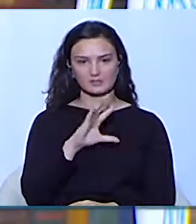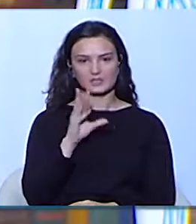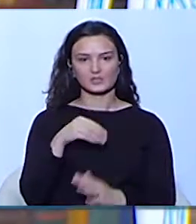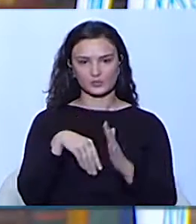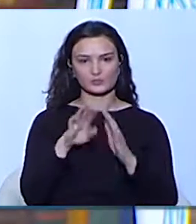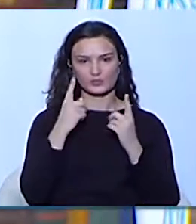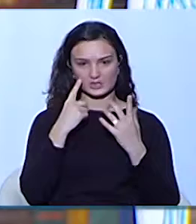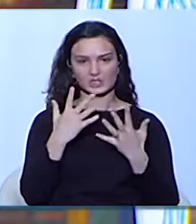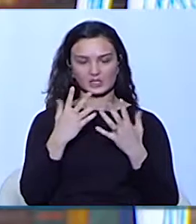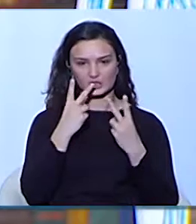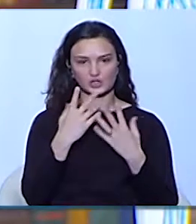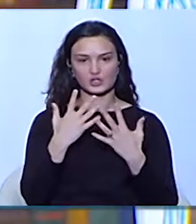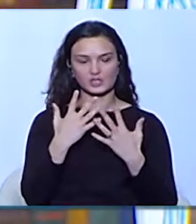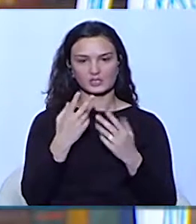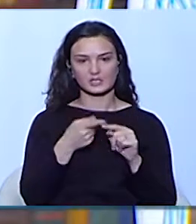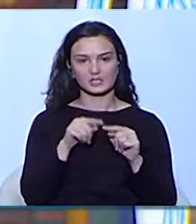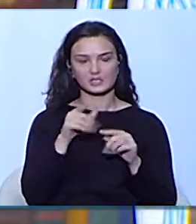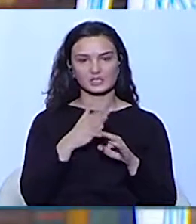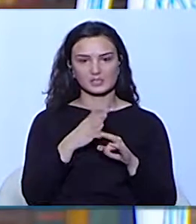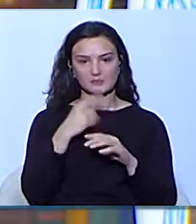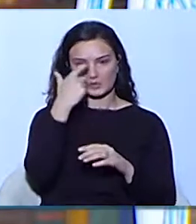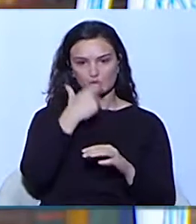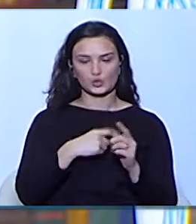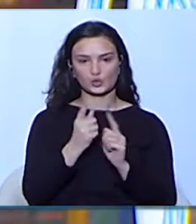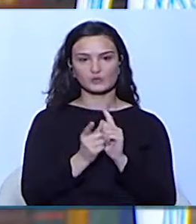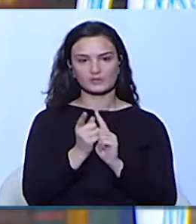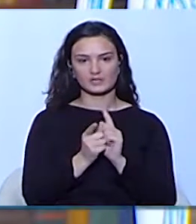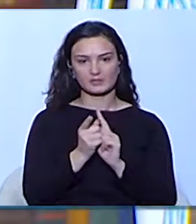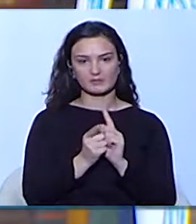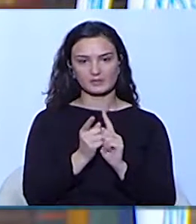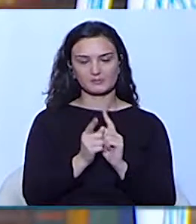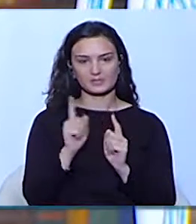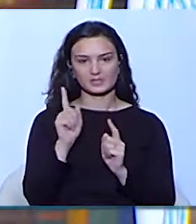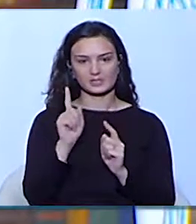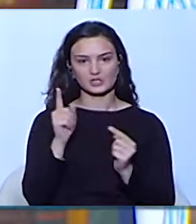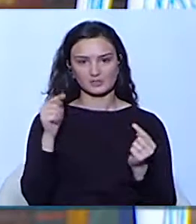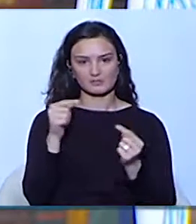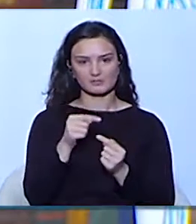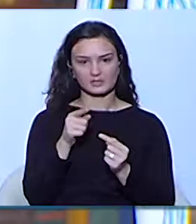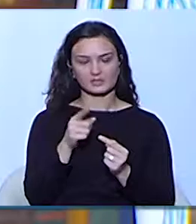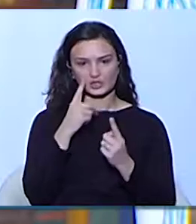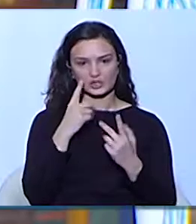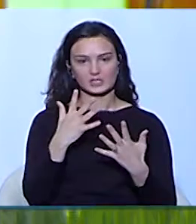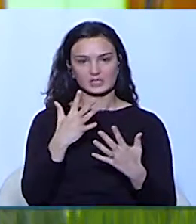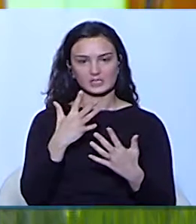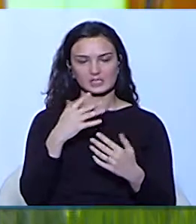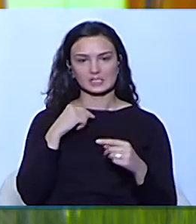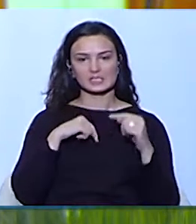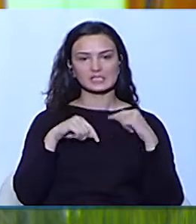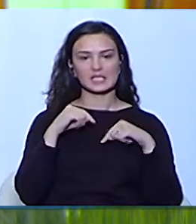უფრო ცხადად ჩანს ხოლმე, გახლავთ ფიზიოლოგიური ცვლილებები, რაც შესაბამისად გამოიხატება